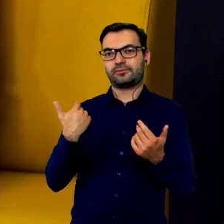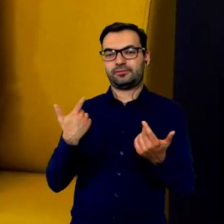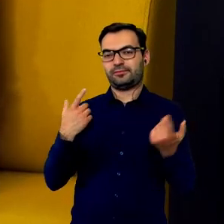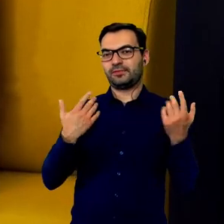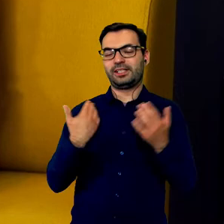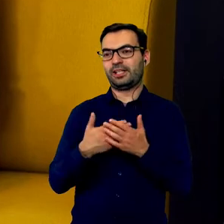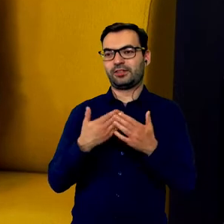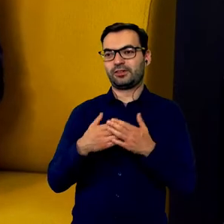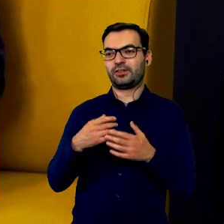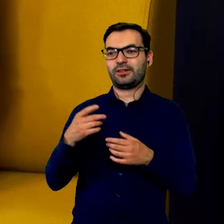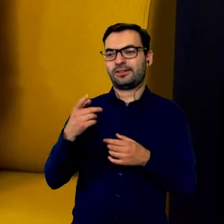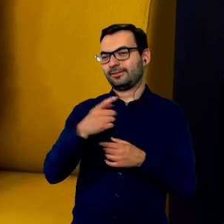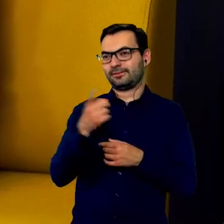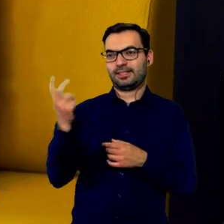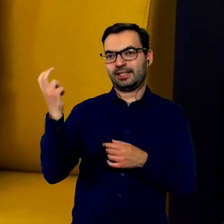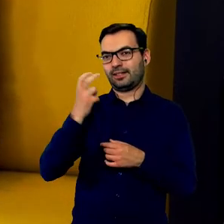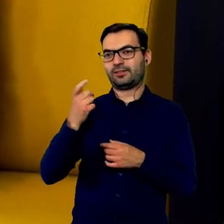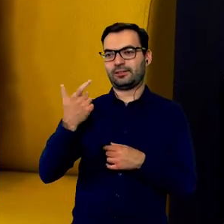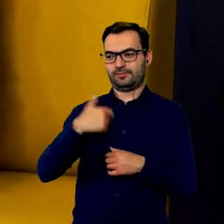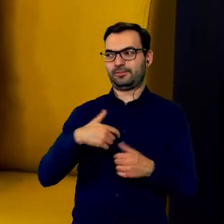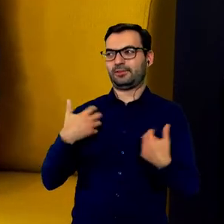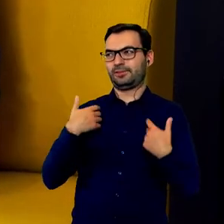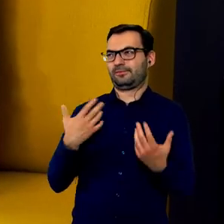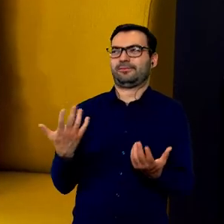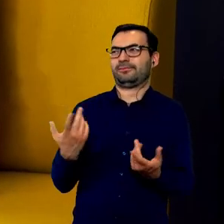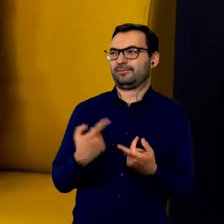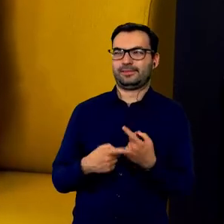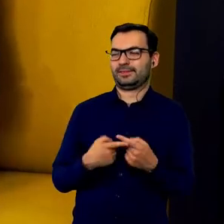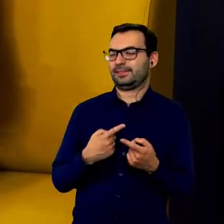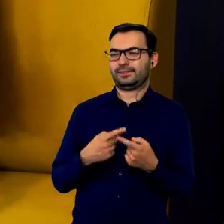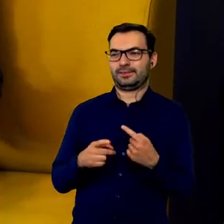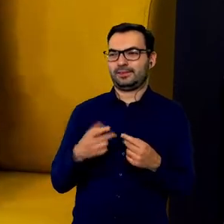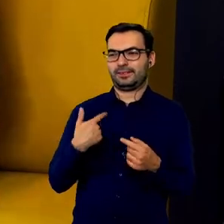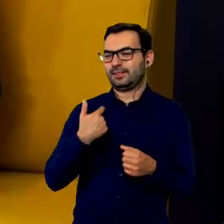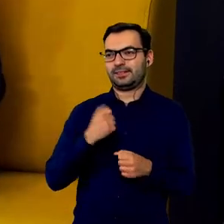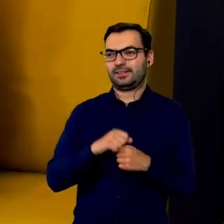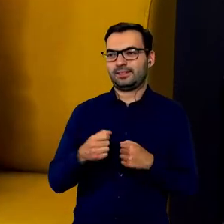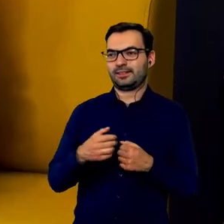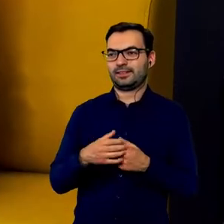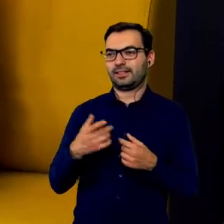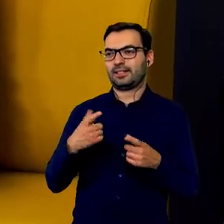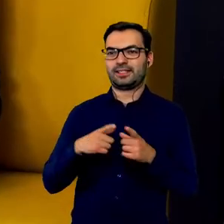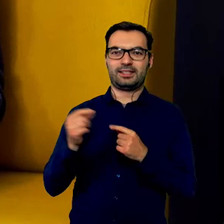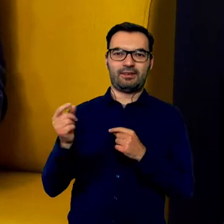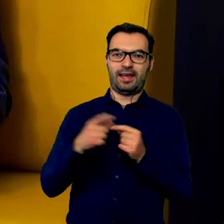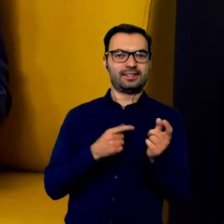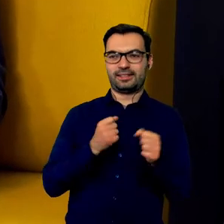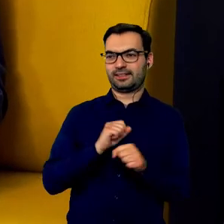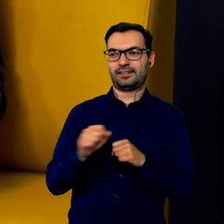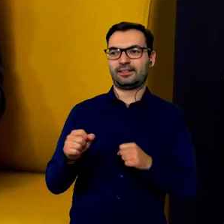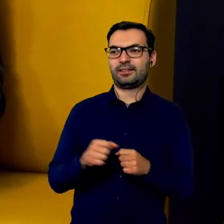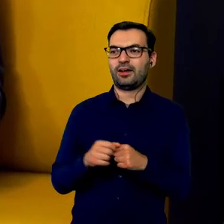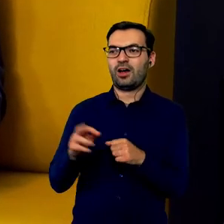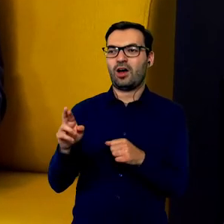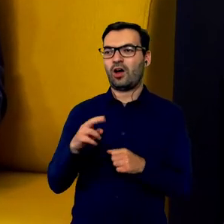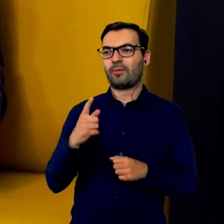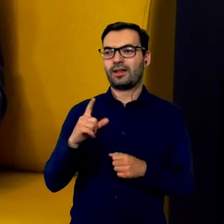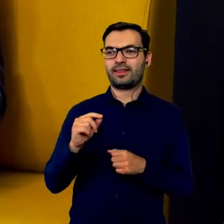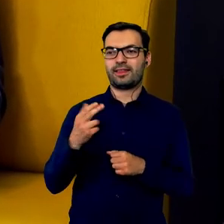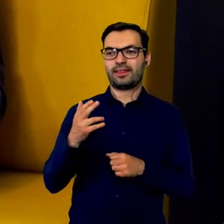dlaczego kogoś ma interesować życie jakiejś Gretkowskiej. Naprawdę, nie jestem celebrytką, nie jestem Robertem De